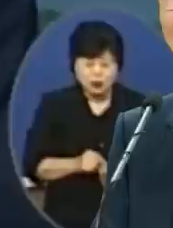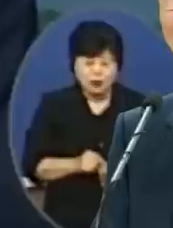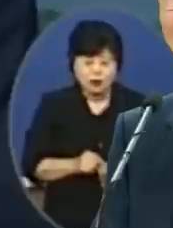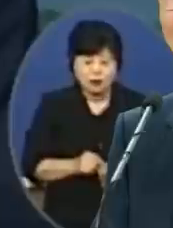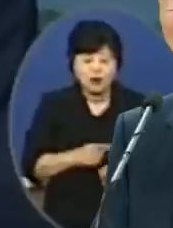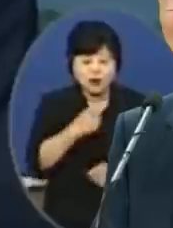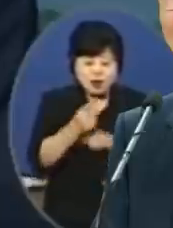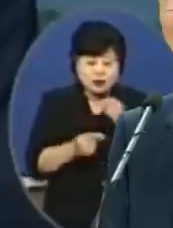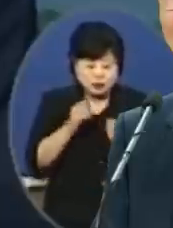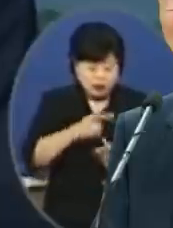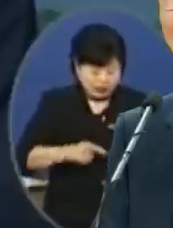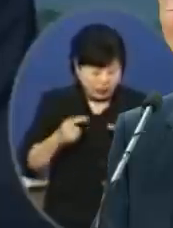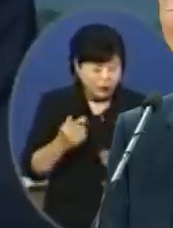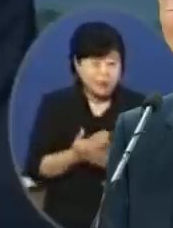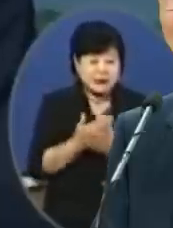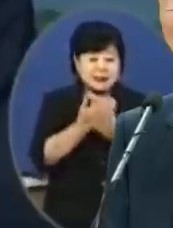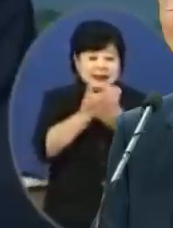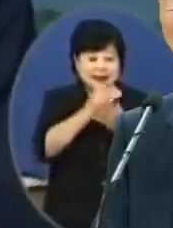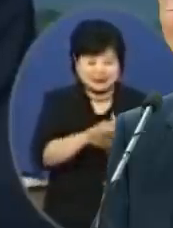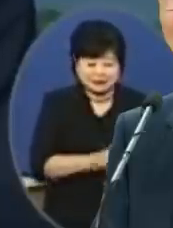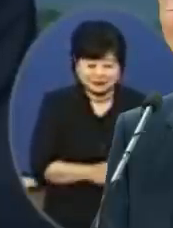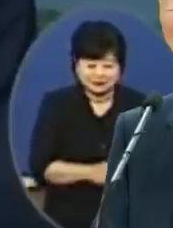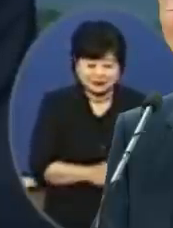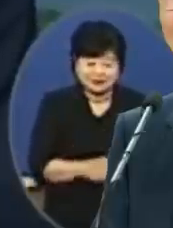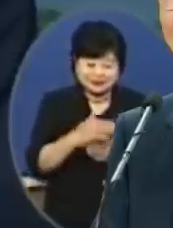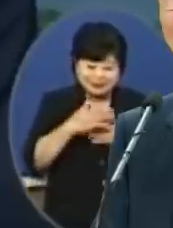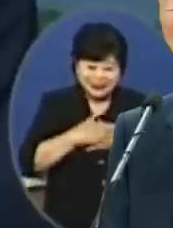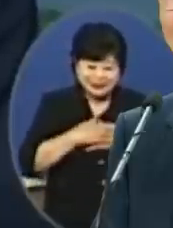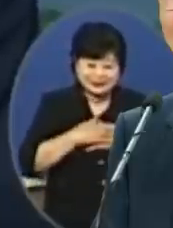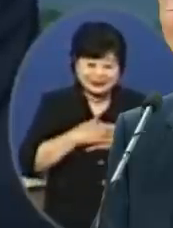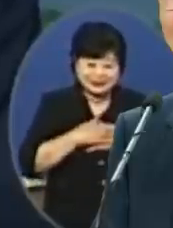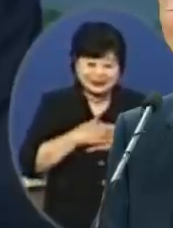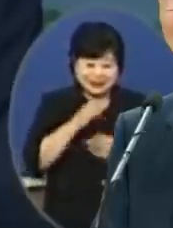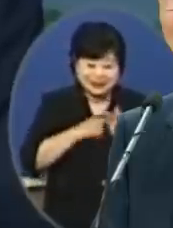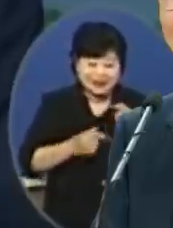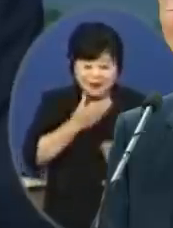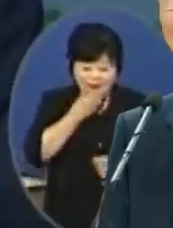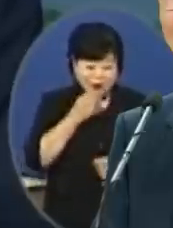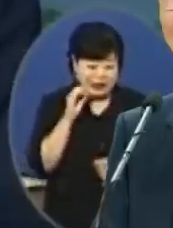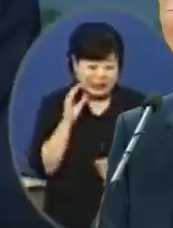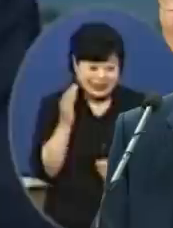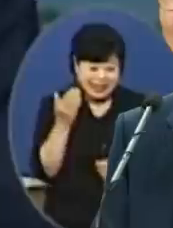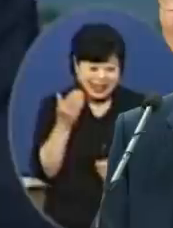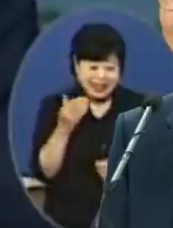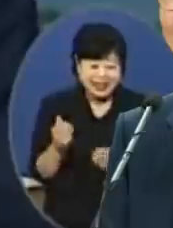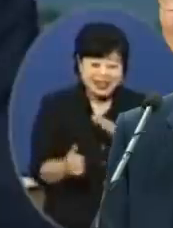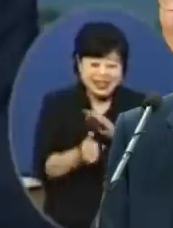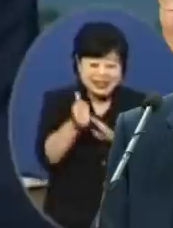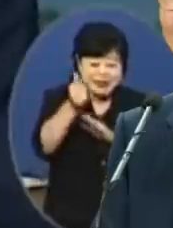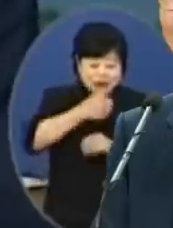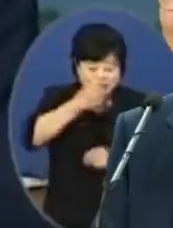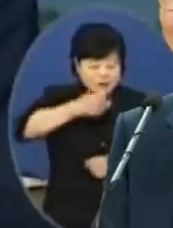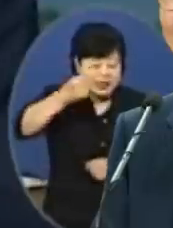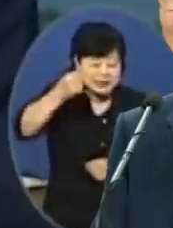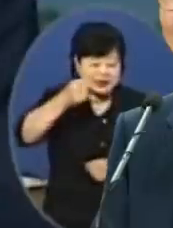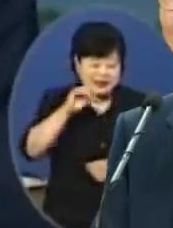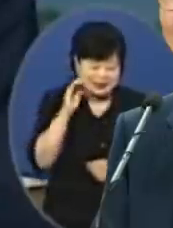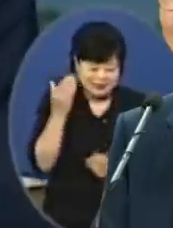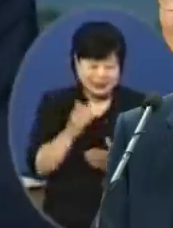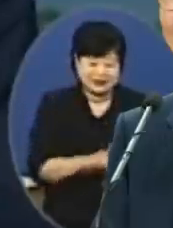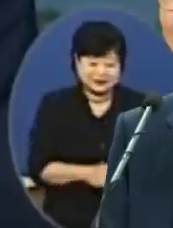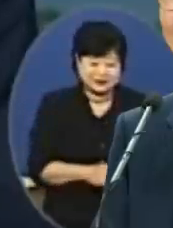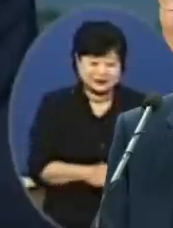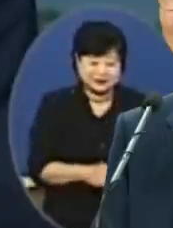달은 금번 달보다 좋아진다, 나는 더 행복하게 된다, 희망찬 꿈을 가지고 나가야 되는